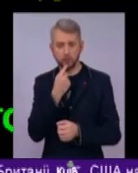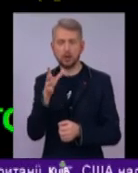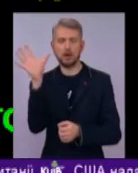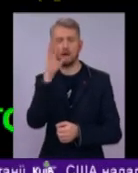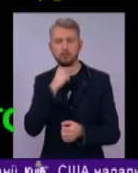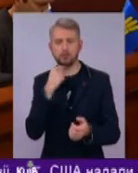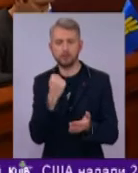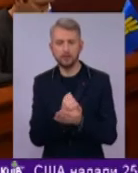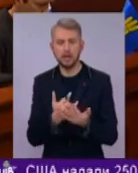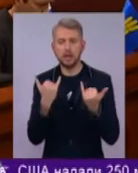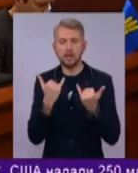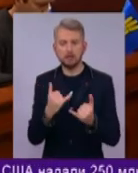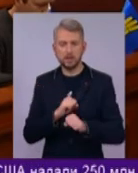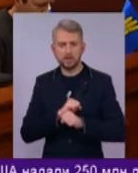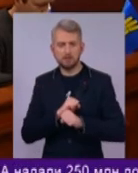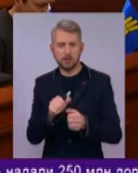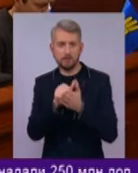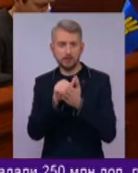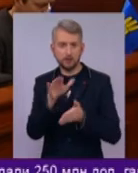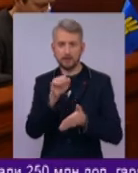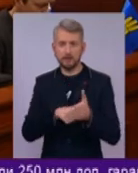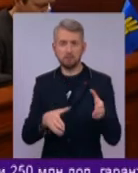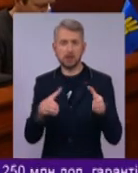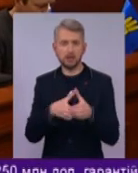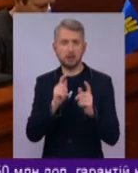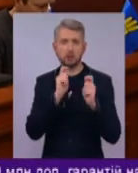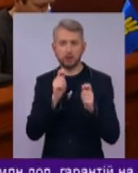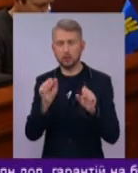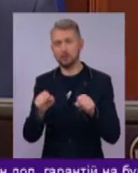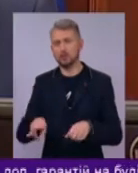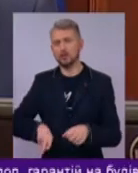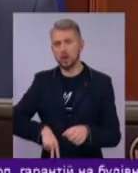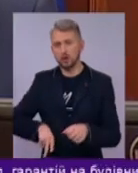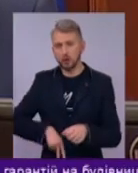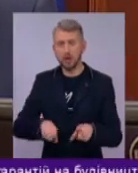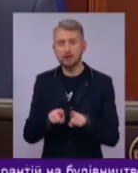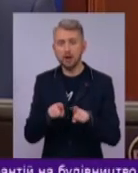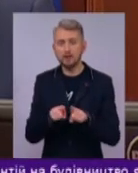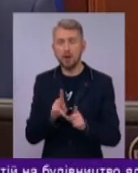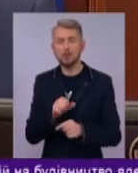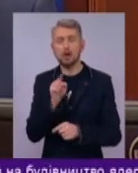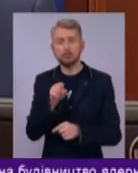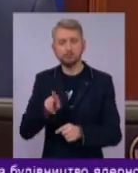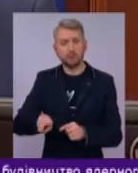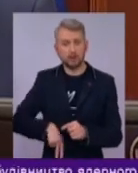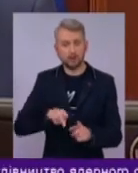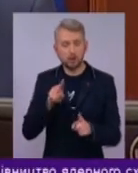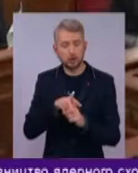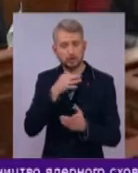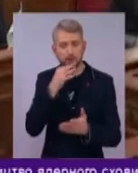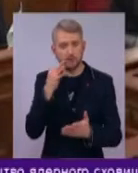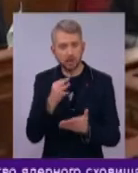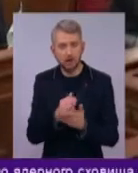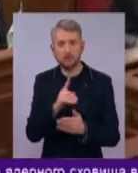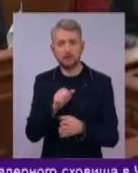прийняли. Тепер сміливо відмовлятись від партійних подарунків можуть директори. Так само на них покладено відповідальність